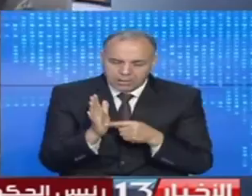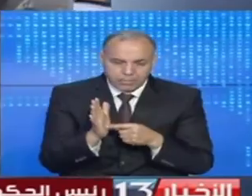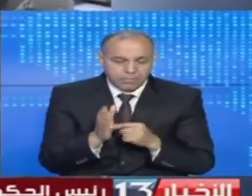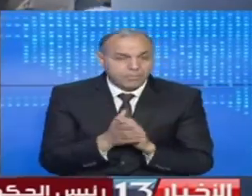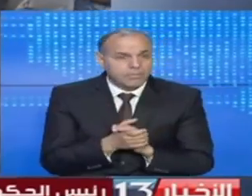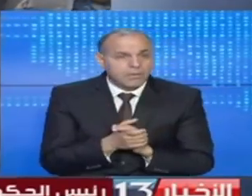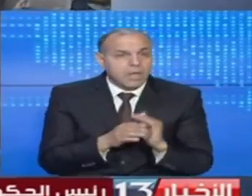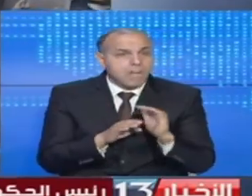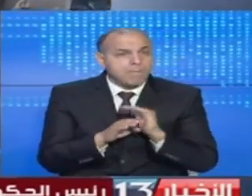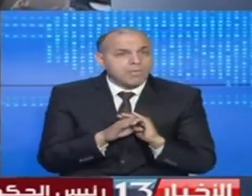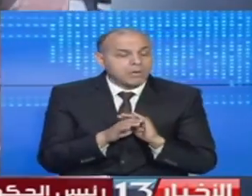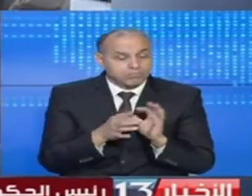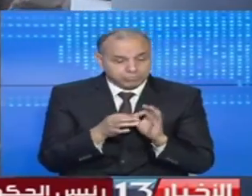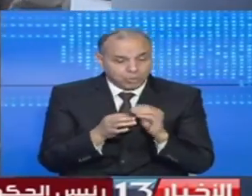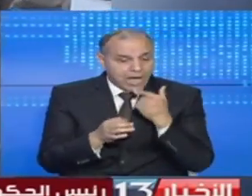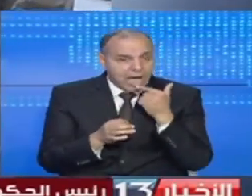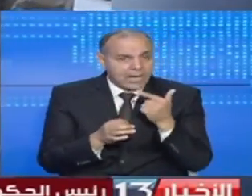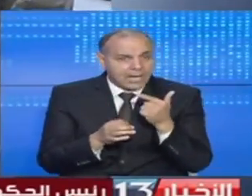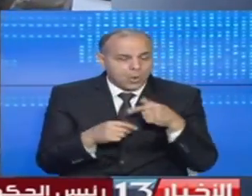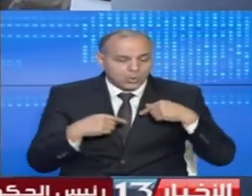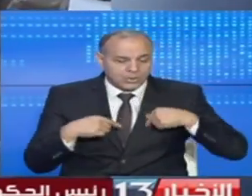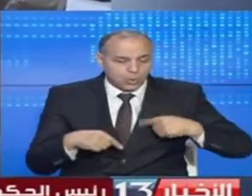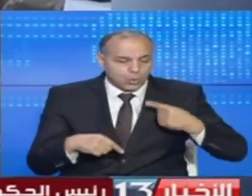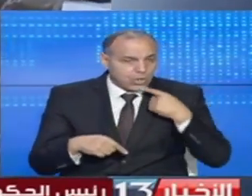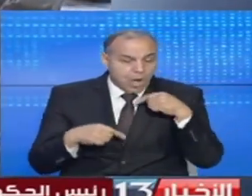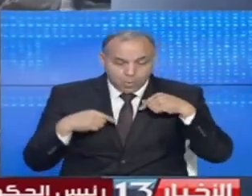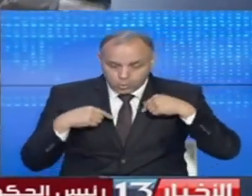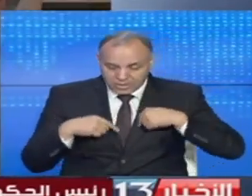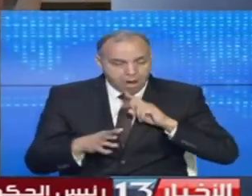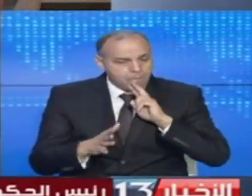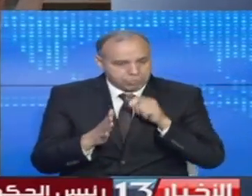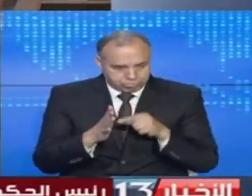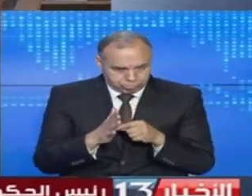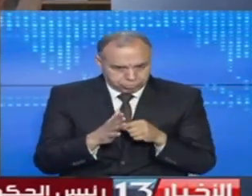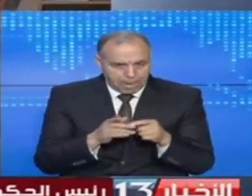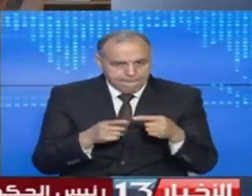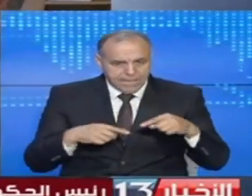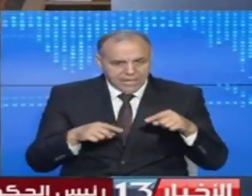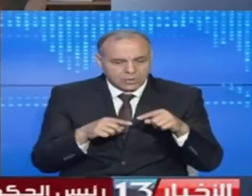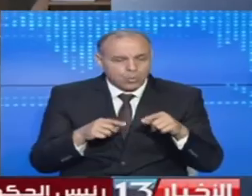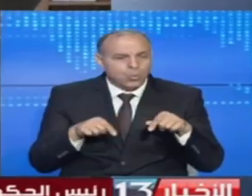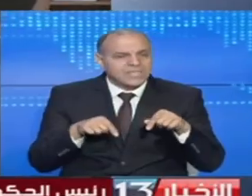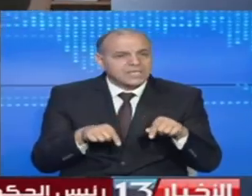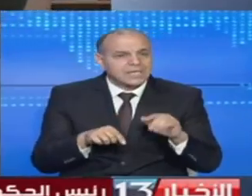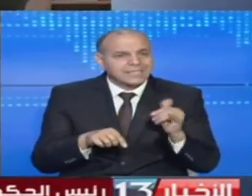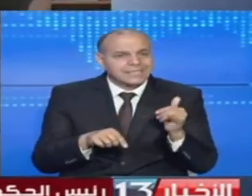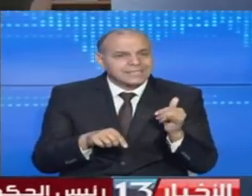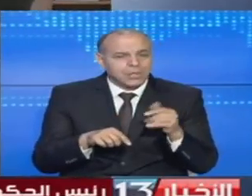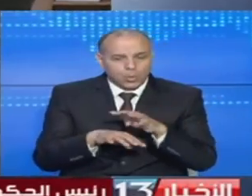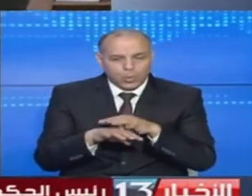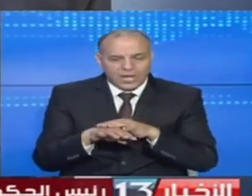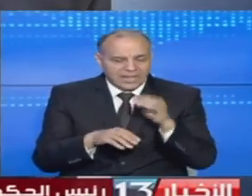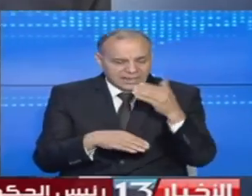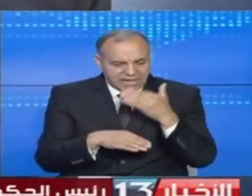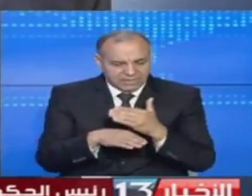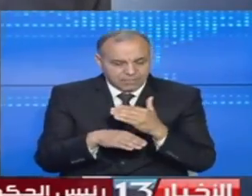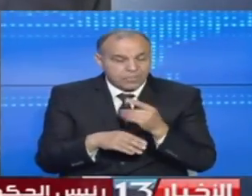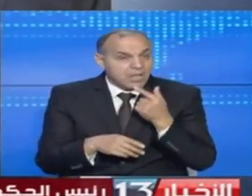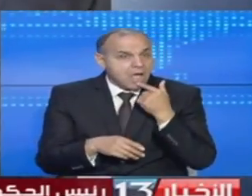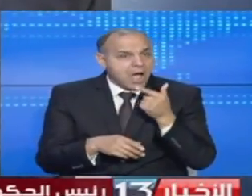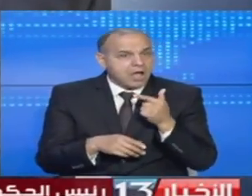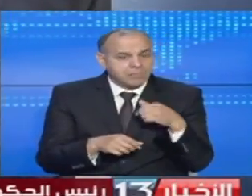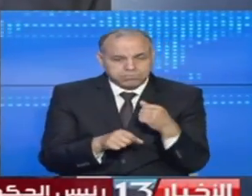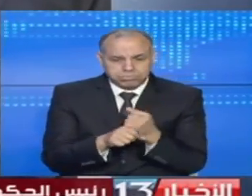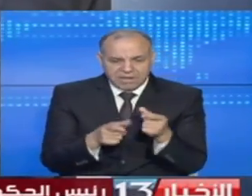وفي سياق متصل ان الحكومه قررت عقد مجلس وزاري لفائده ولايه على ان